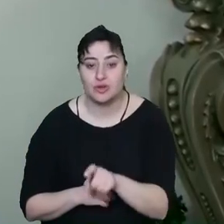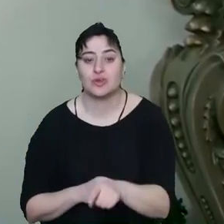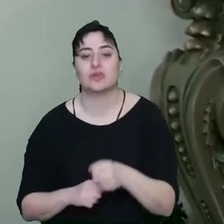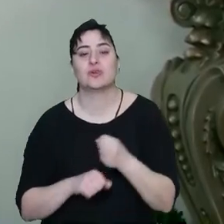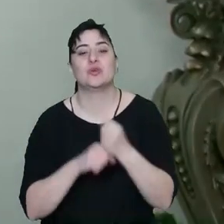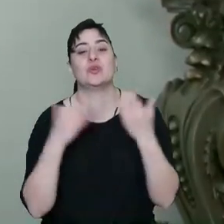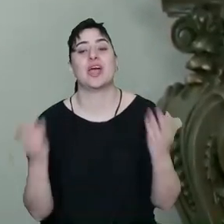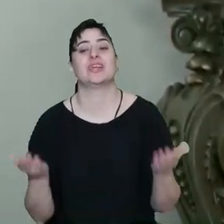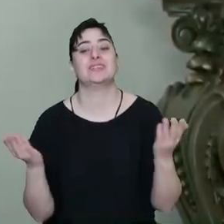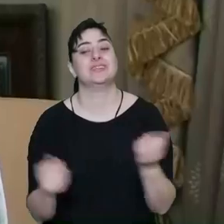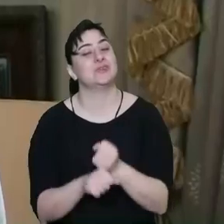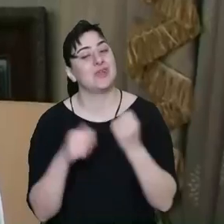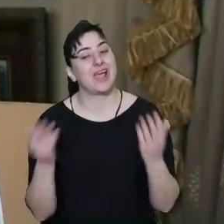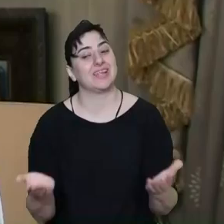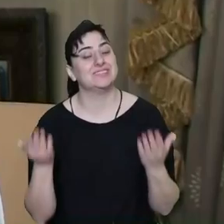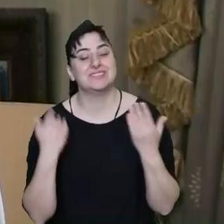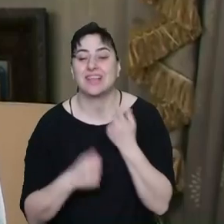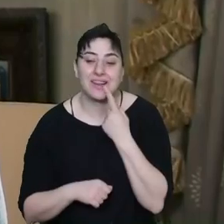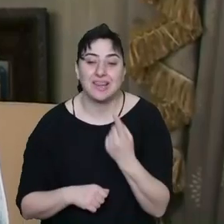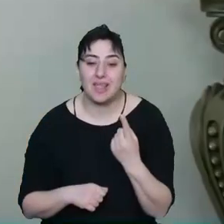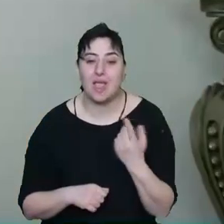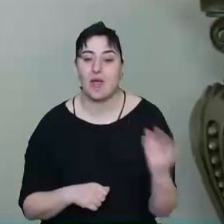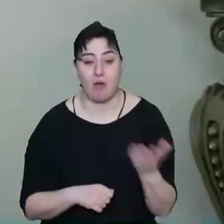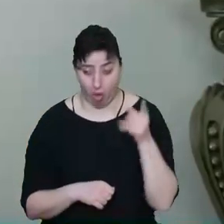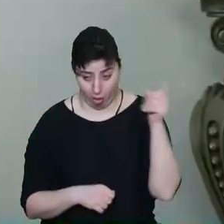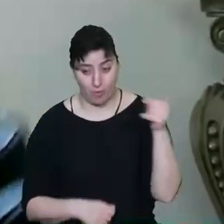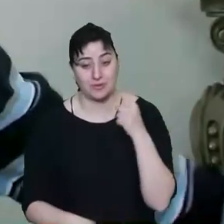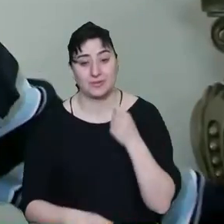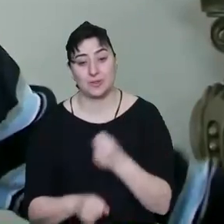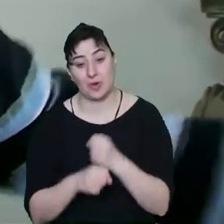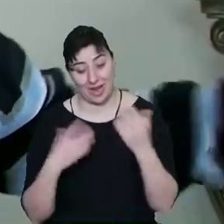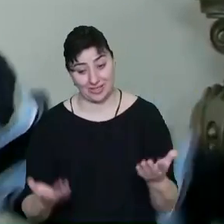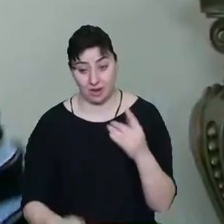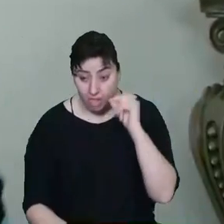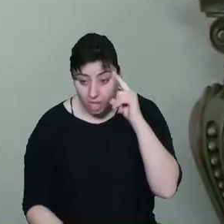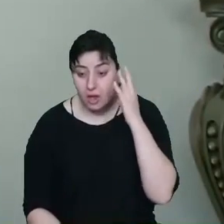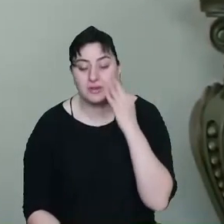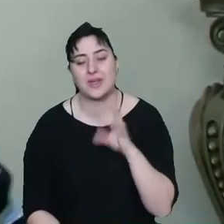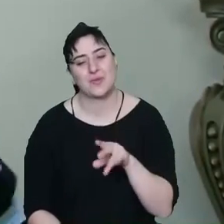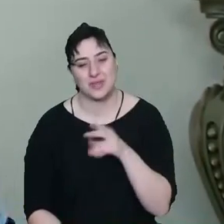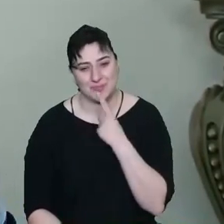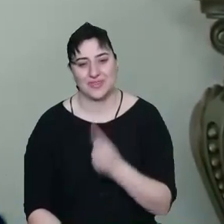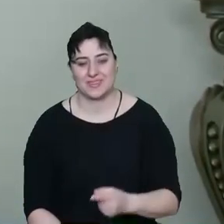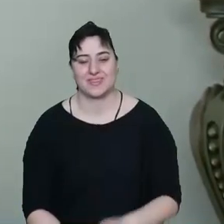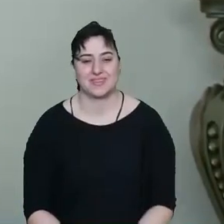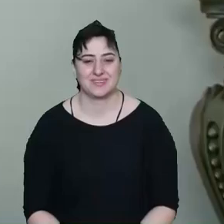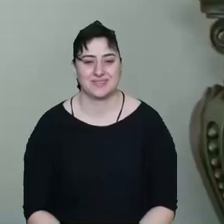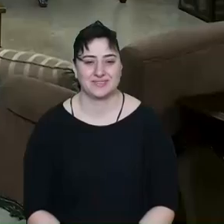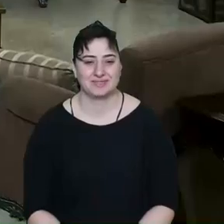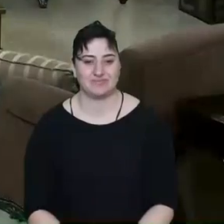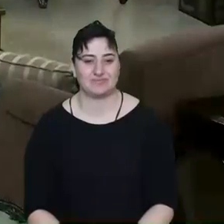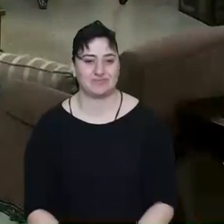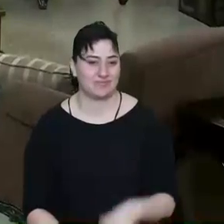da günaydın, günaydın diyor. Yani tabii ki ona söyledim, günaydın yani yeni mi anladın anlamında, söyleye günaydın